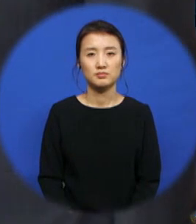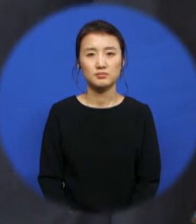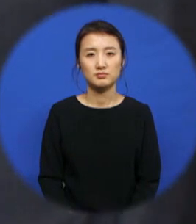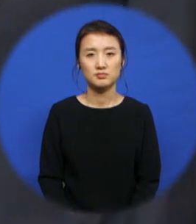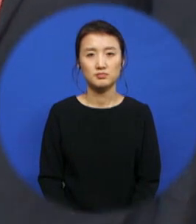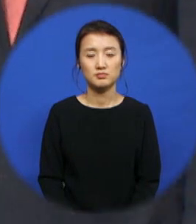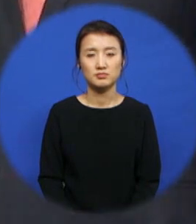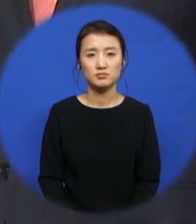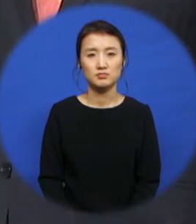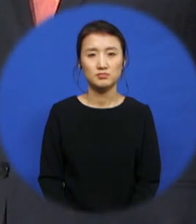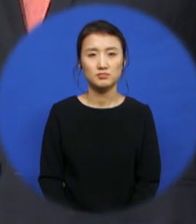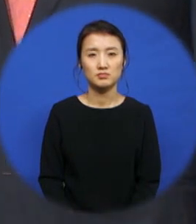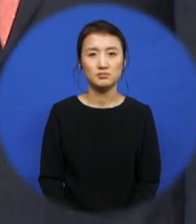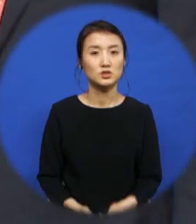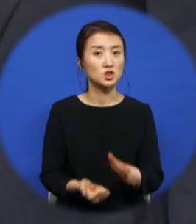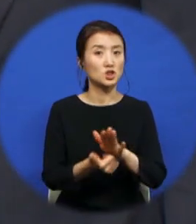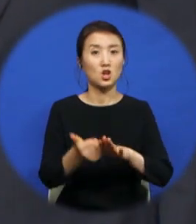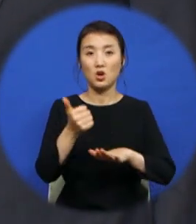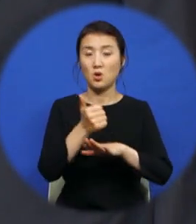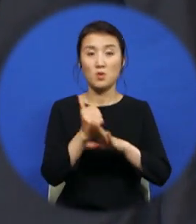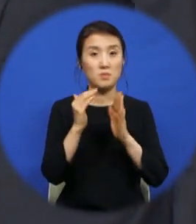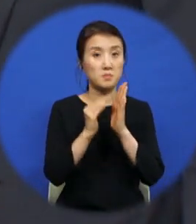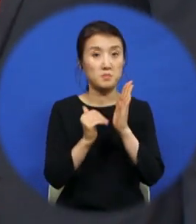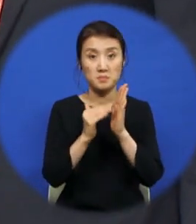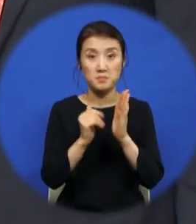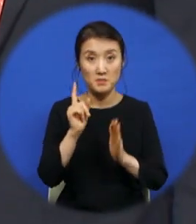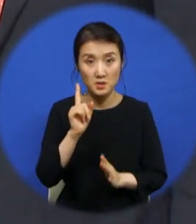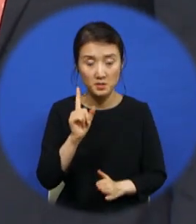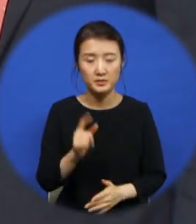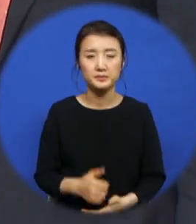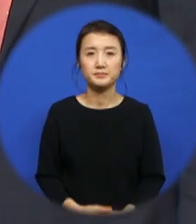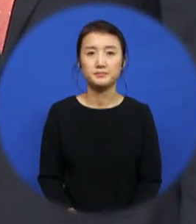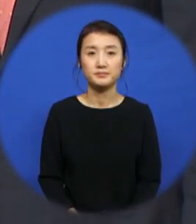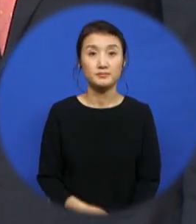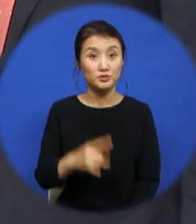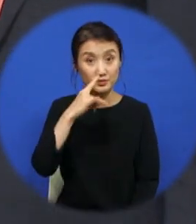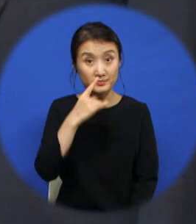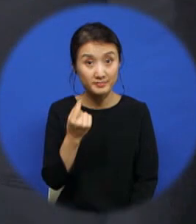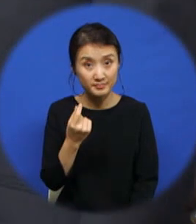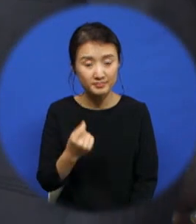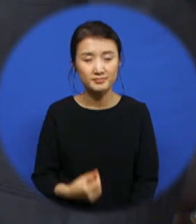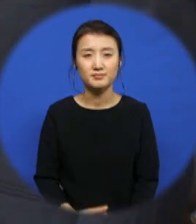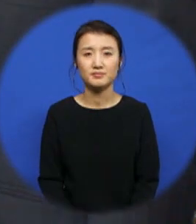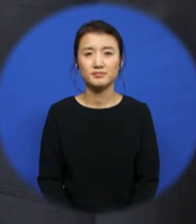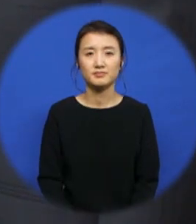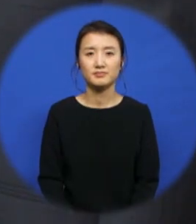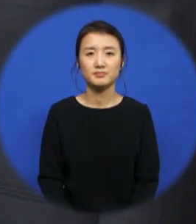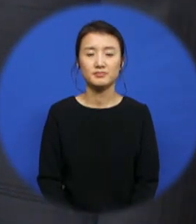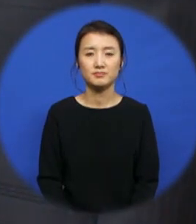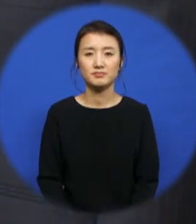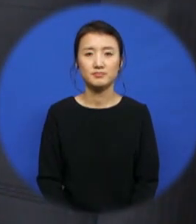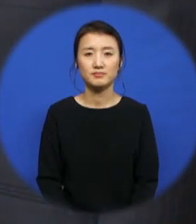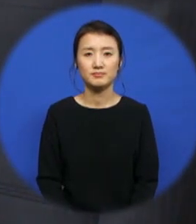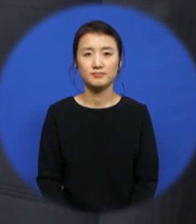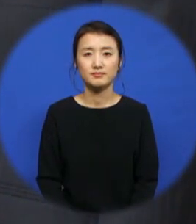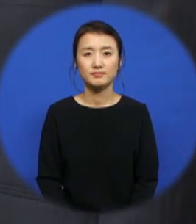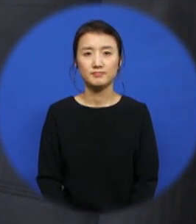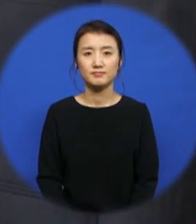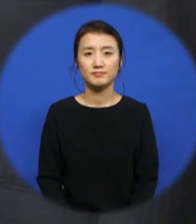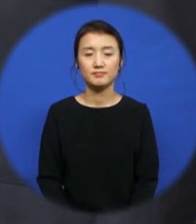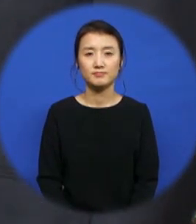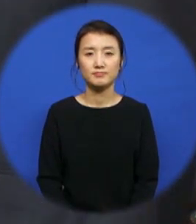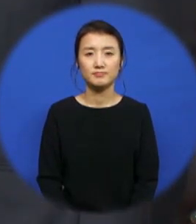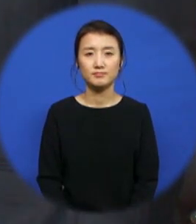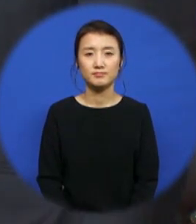그럼 그 사람들의 성공의 비결이 뭐냐 여러분 이게 진짜 여러분 궁금 하신 거죠 예 별표 1 보시기 바랍니다